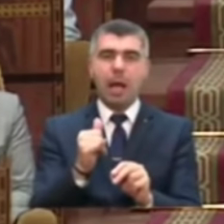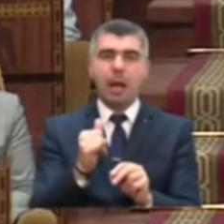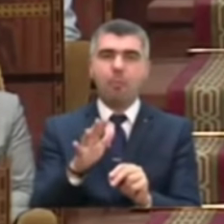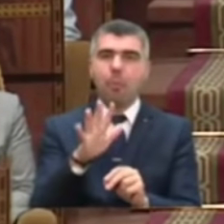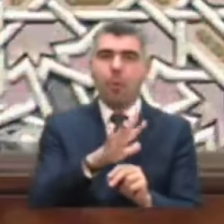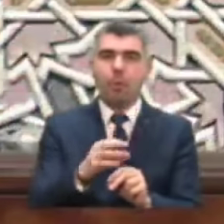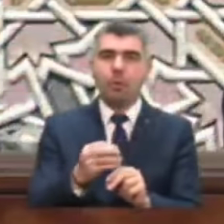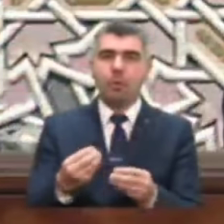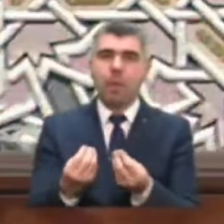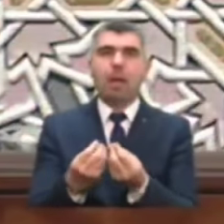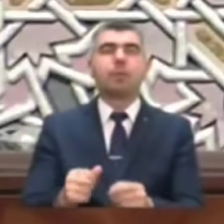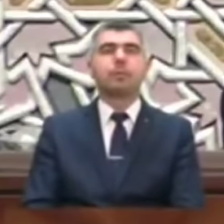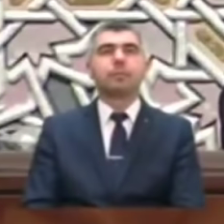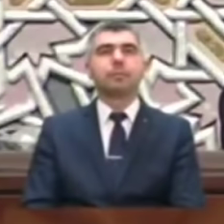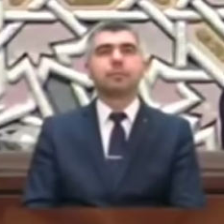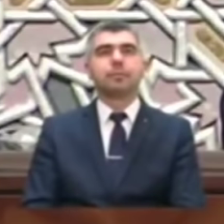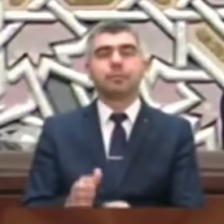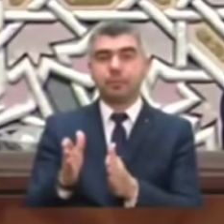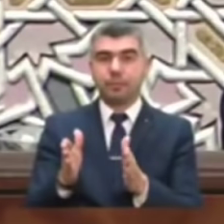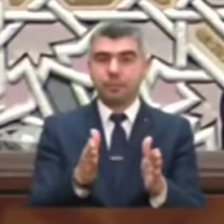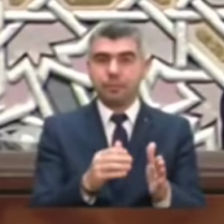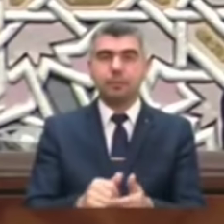رئيس. تفضلوا سيد رئيس.